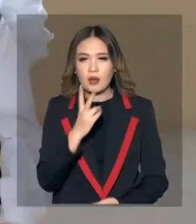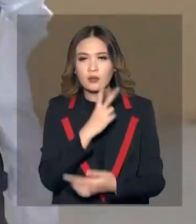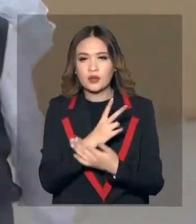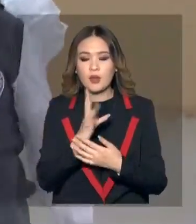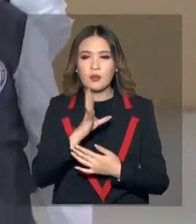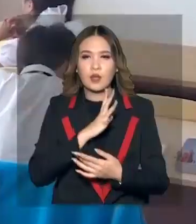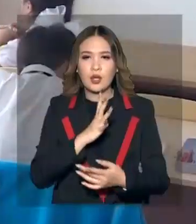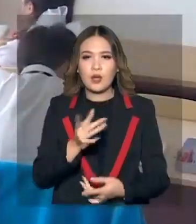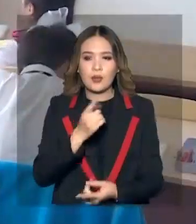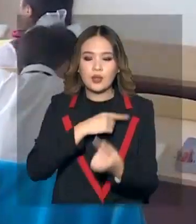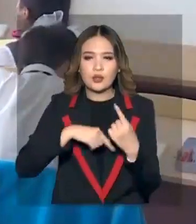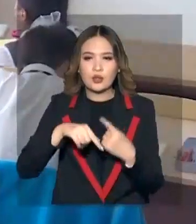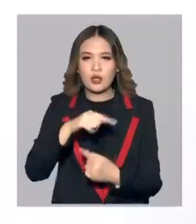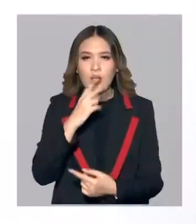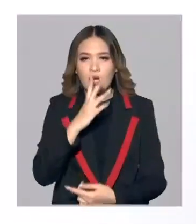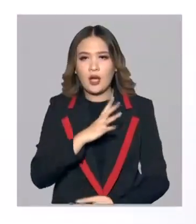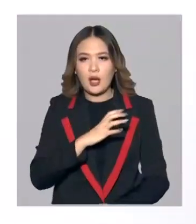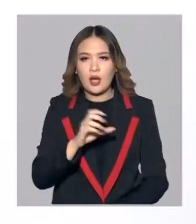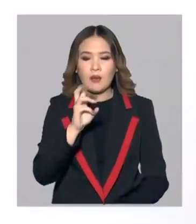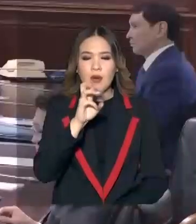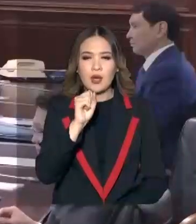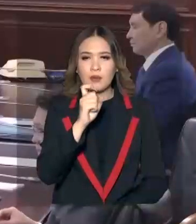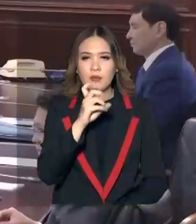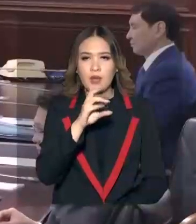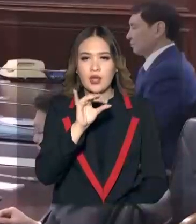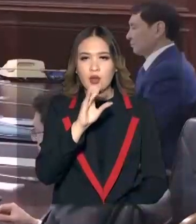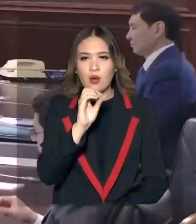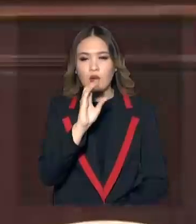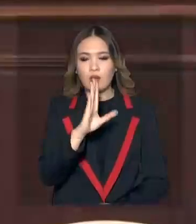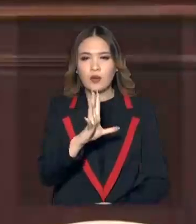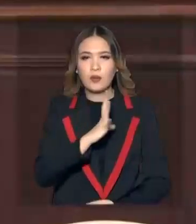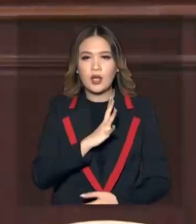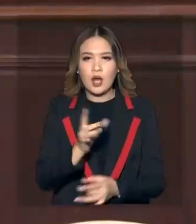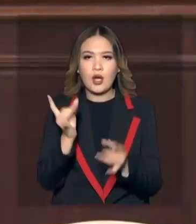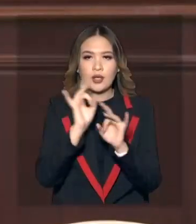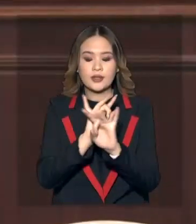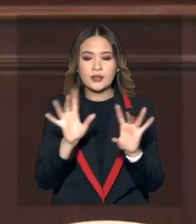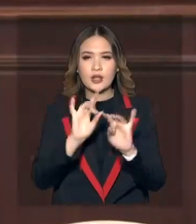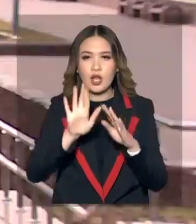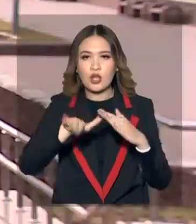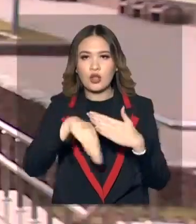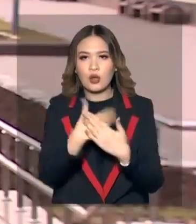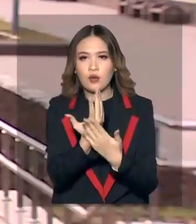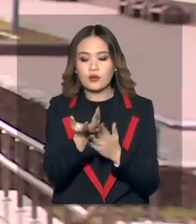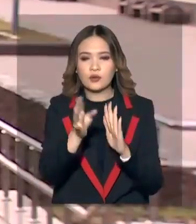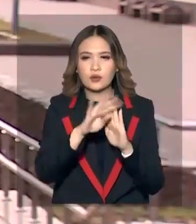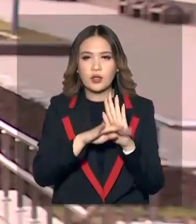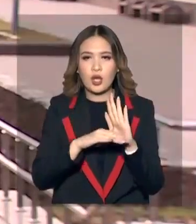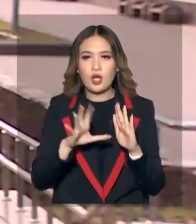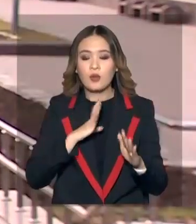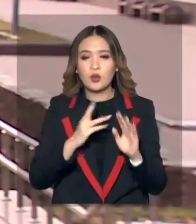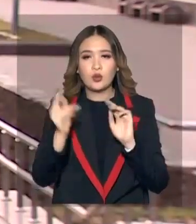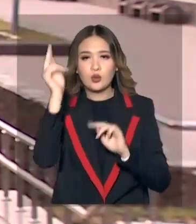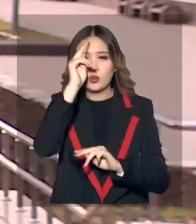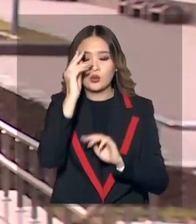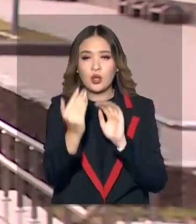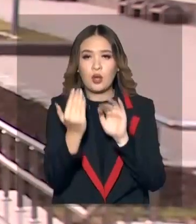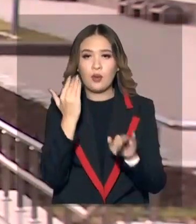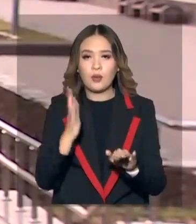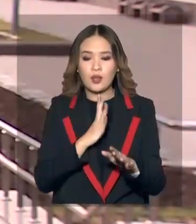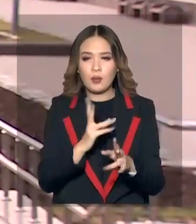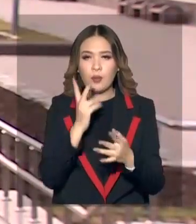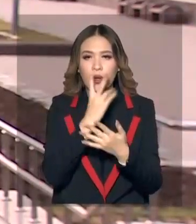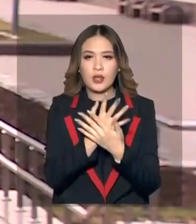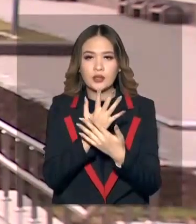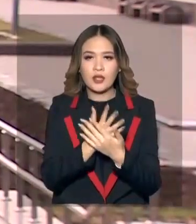Образовательная перезагрузка. Асхат Аймагамбетов представил в правительстве новую концепцию. К примеру, в дошкольном образовании предлагают новые